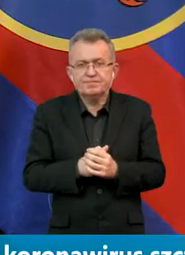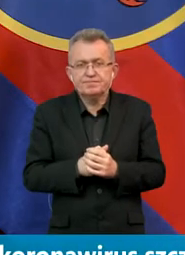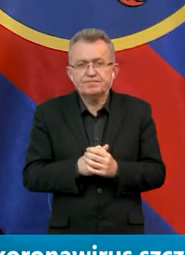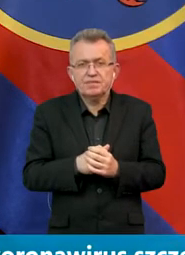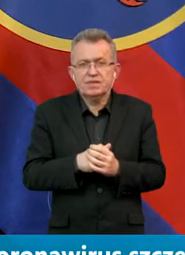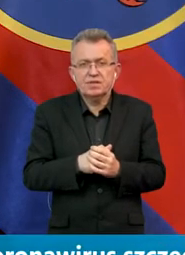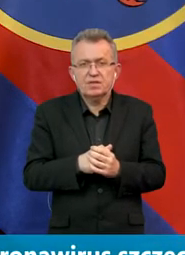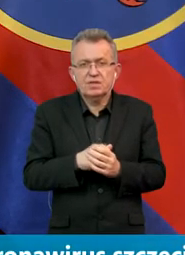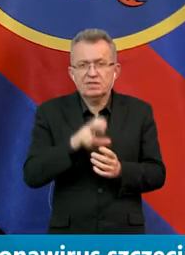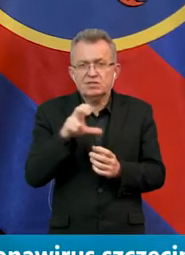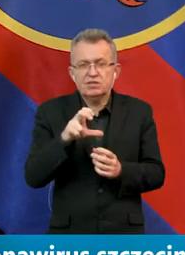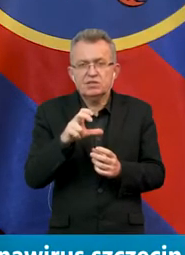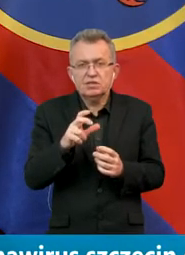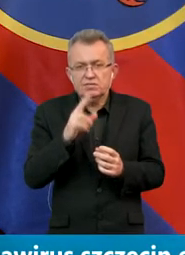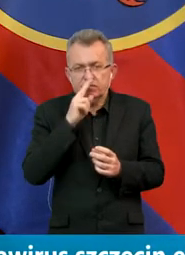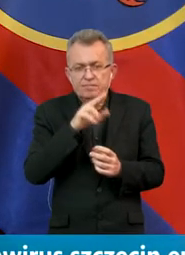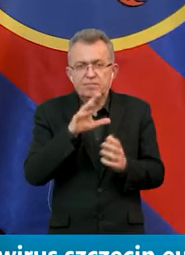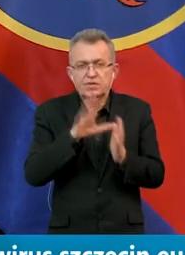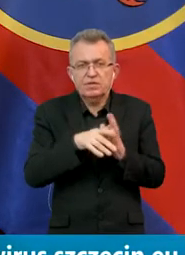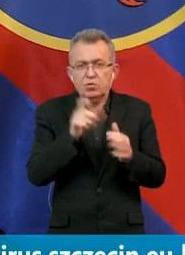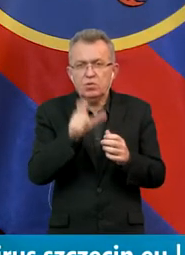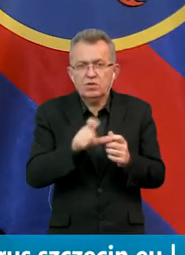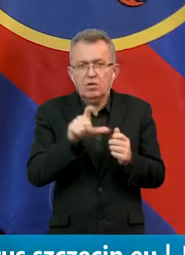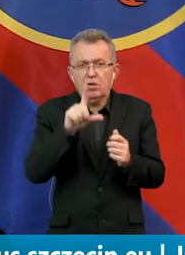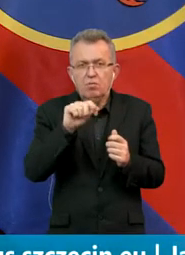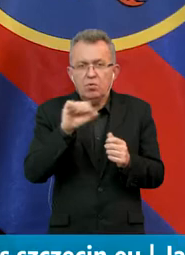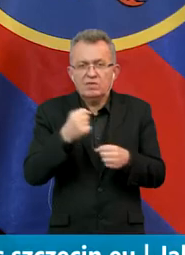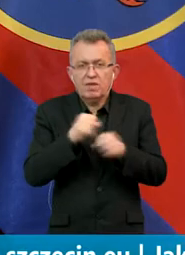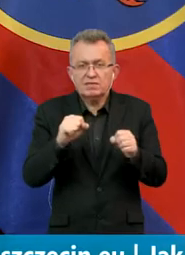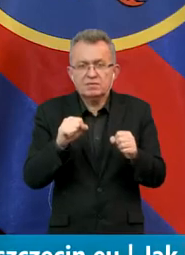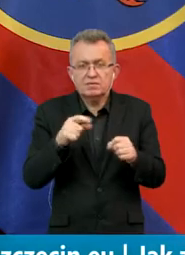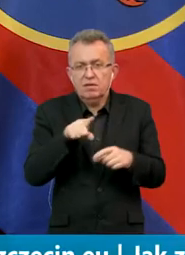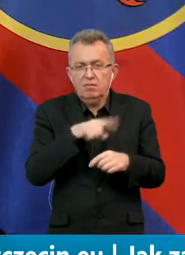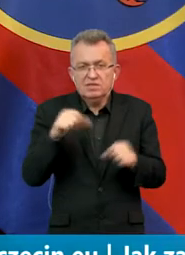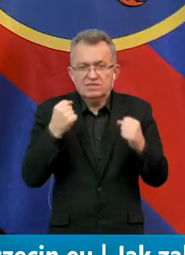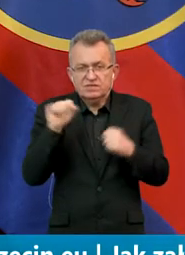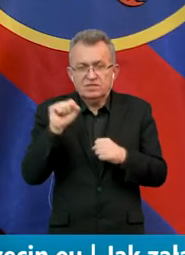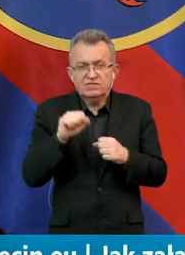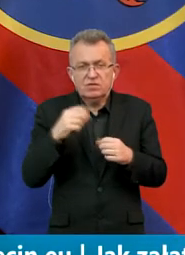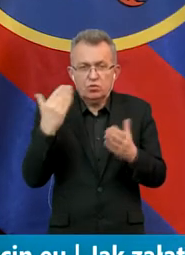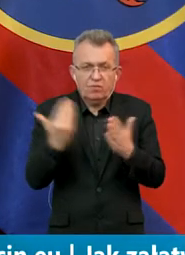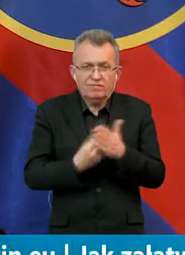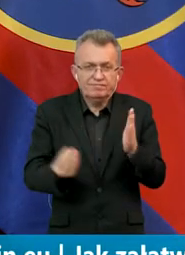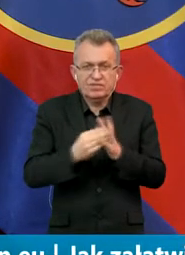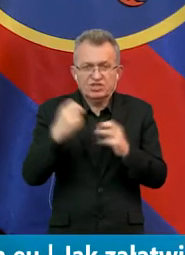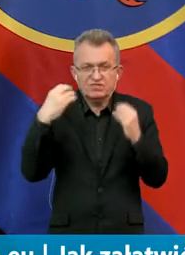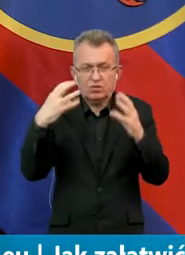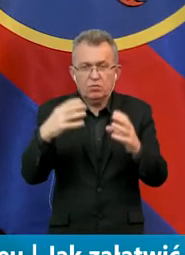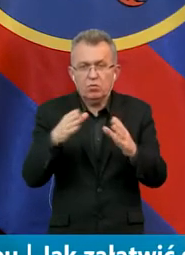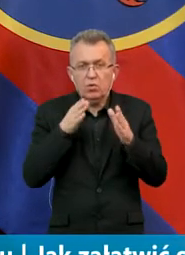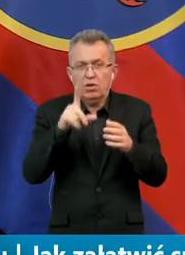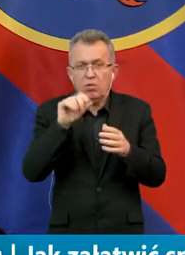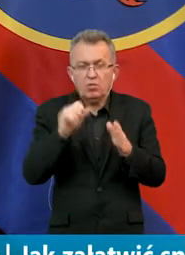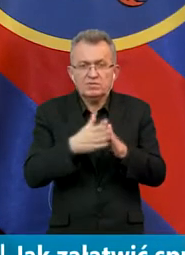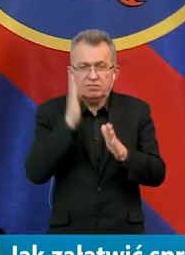Prezydent miasta, czy jest opcja spojrzenia przez miasto na skrzyżowanie Potulicka Plac Zwycięstwa celem ustawienia tam dodatkowej sygnalizacji świetlnej? Wyjazd z ulicy Potulickiej